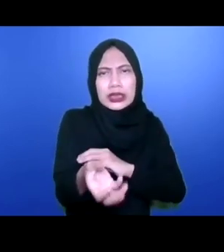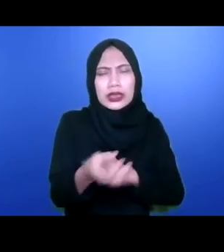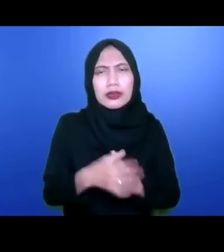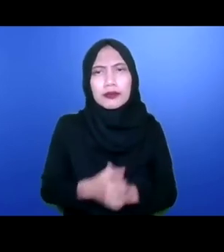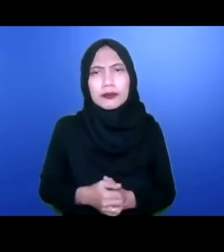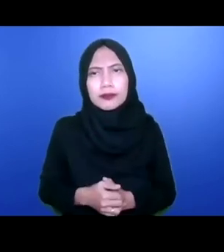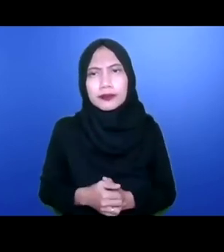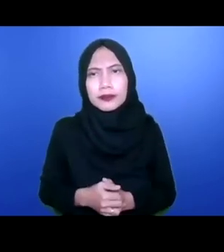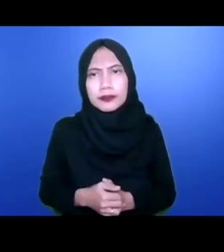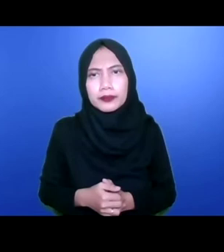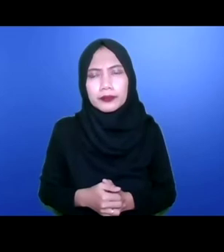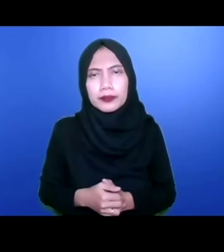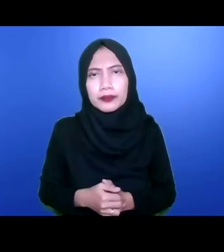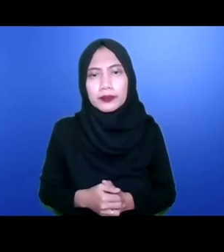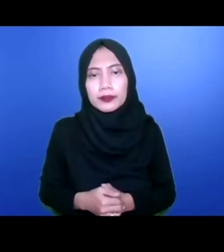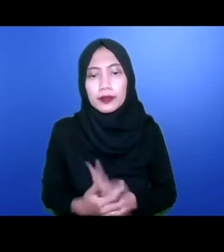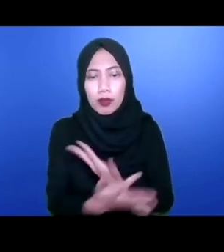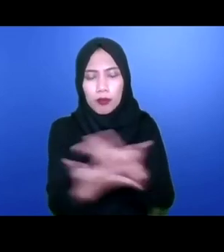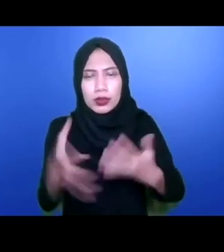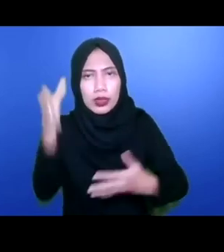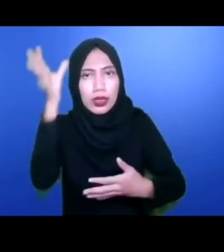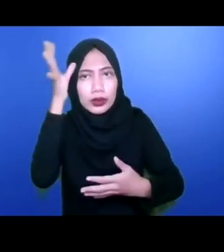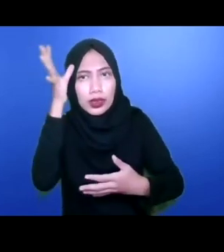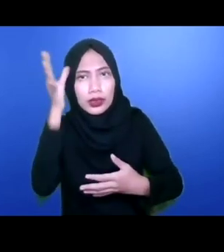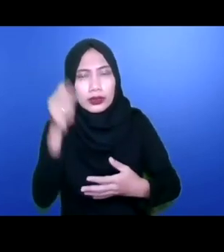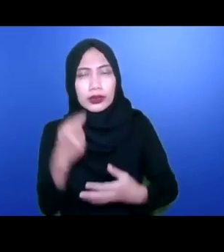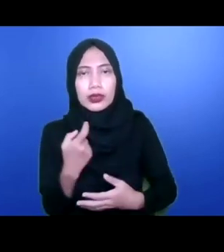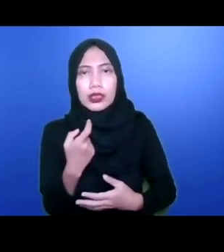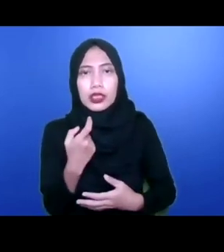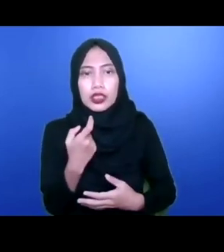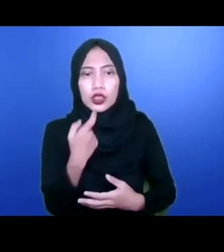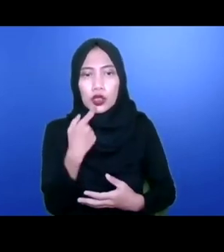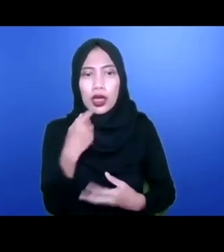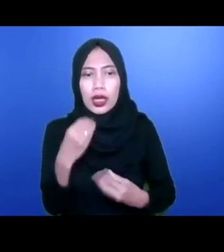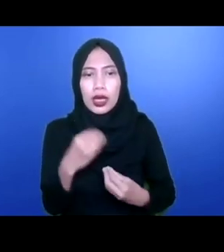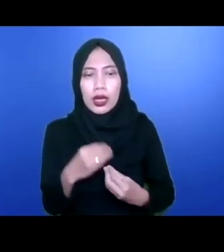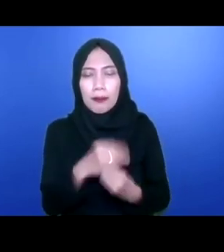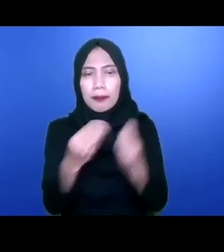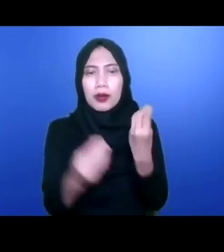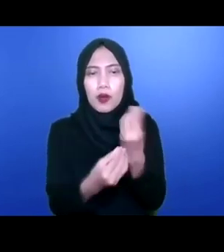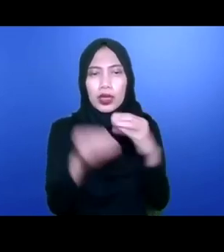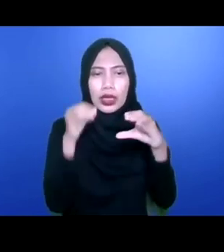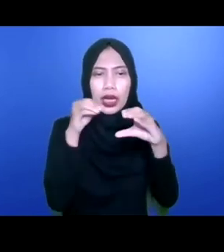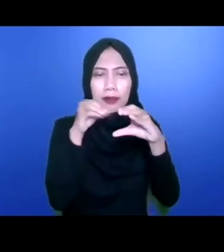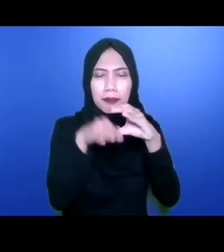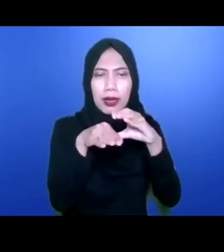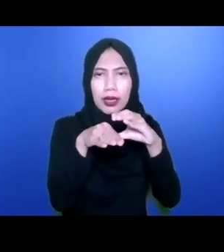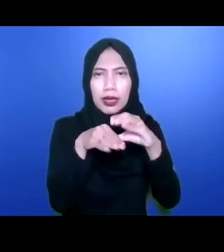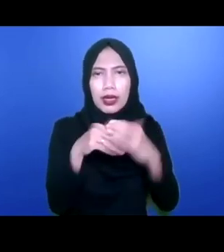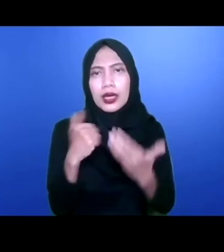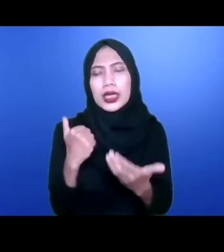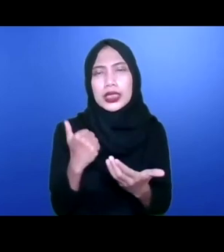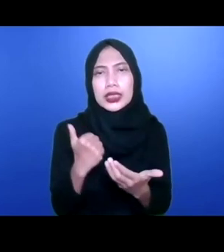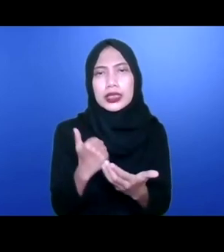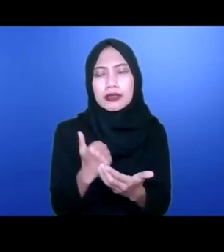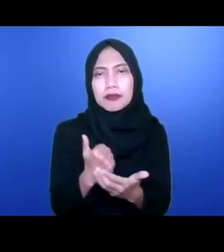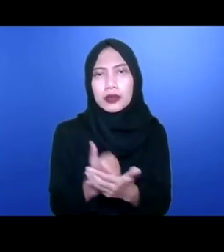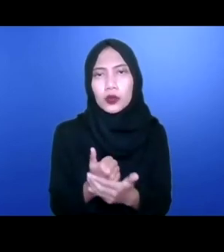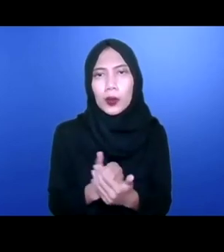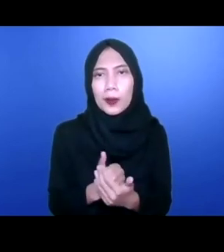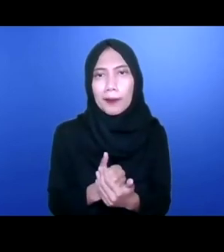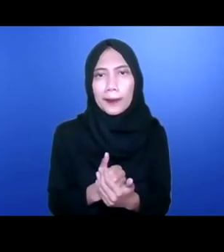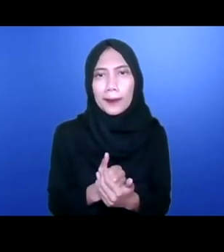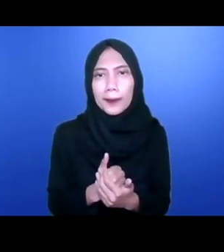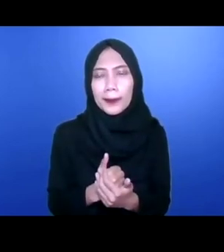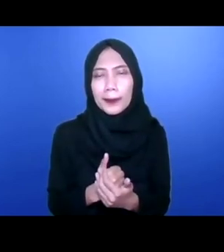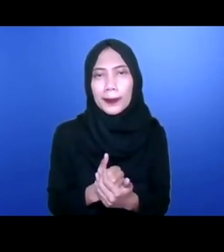Selain itu, banyak orang tidak tahu tentang adanya agen bank terdekat. Kira-kira apa sebenarnya dari sisi policy